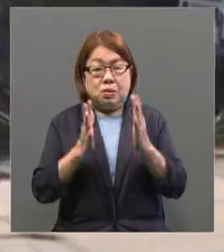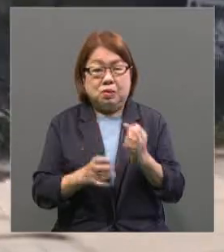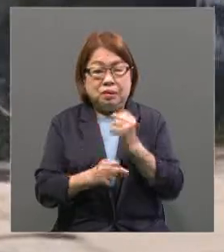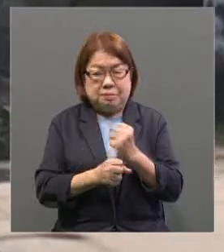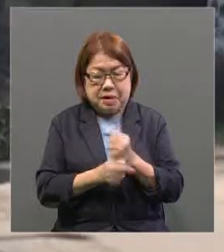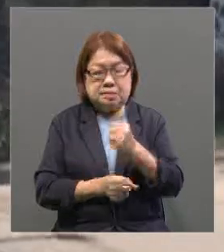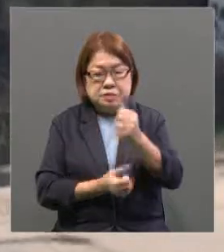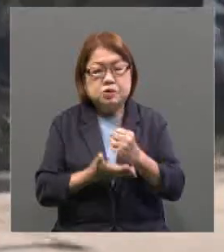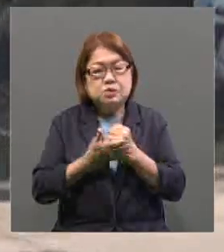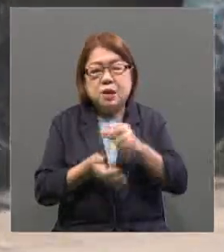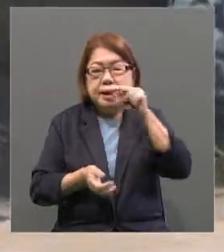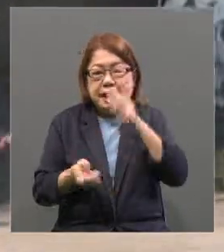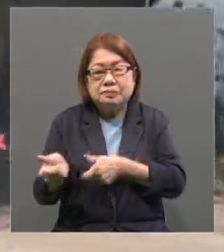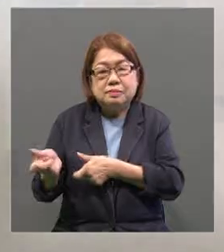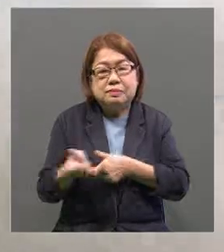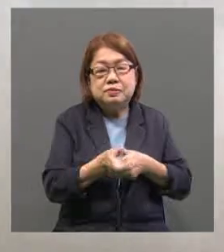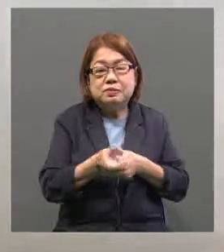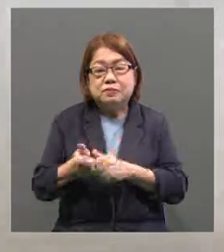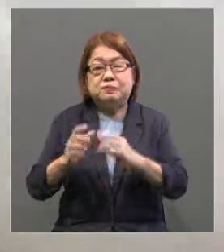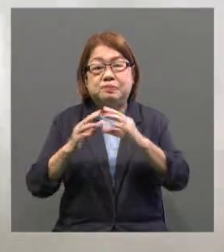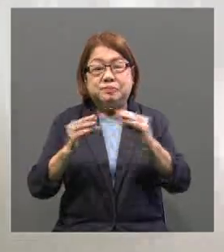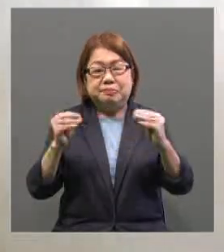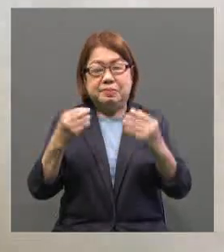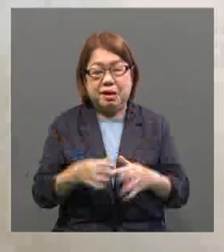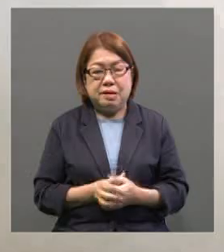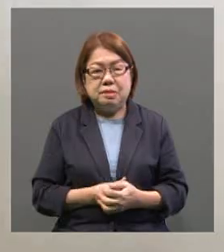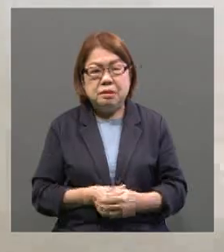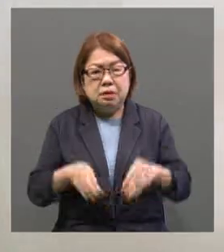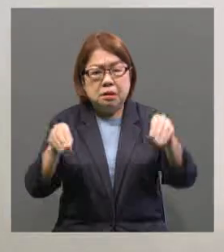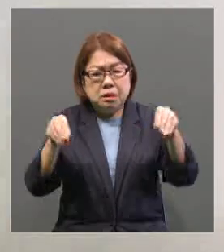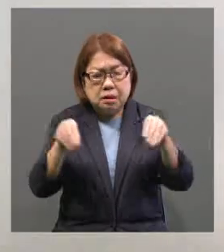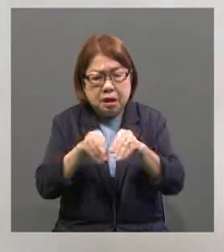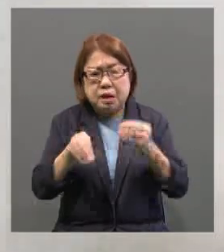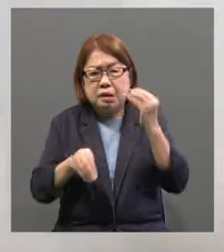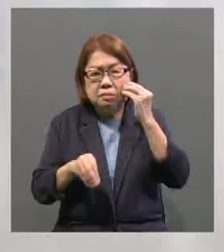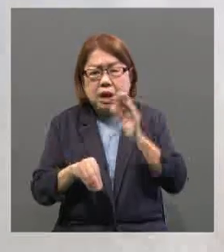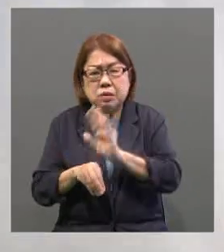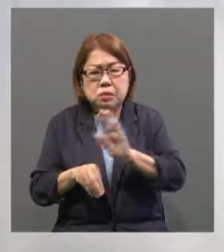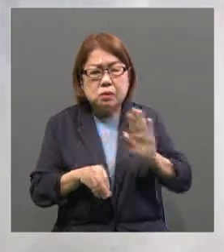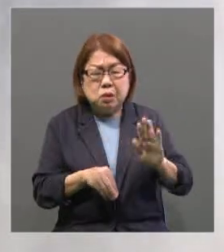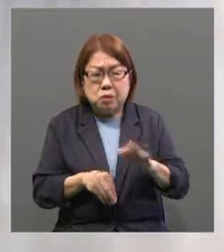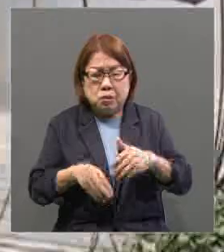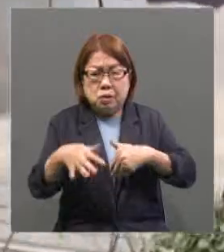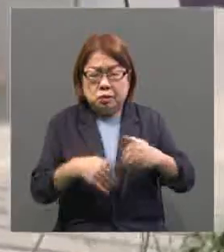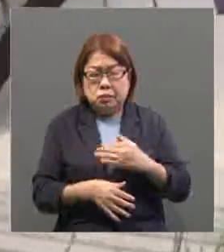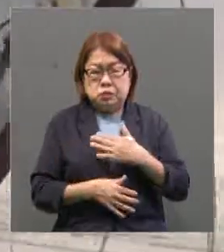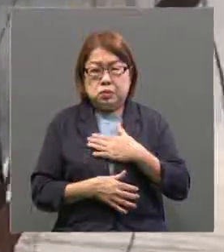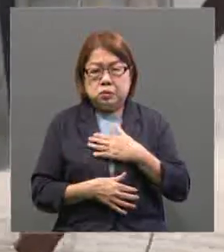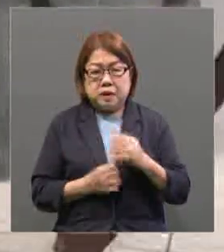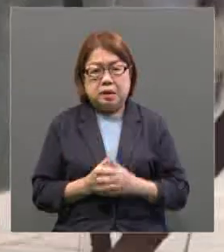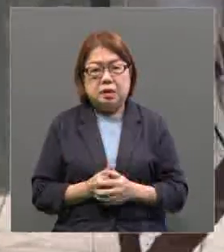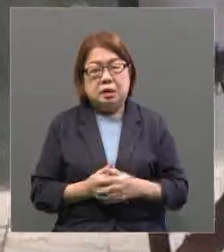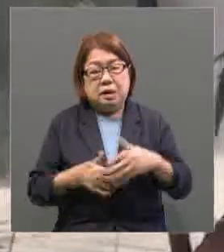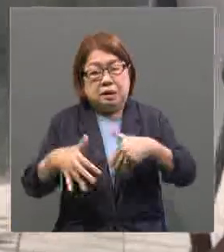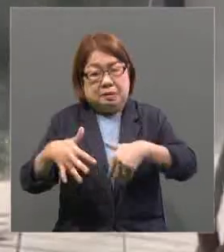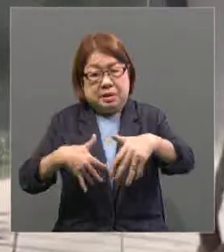าไปควบคุมเพลิงเอาไว้ได้แต่ว่าอย่างที่เราเห็นนะคะว่ามันอยู่ใกล้บ้านเรือนมากเพราะฉะนั้นคนแถวนั้นก็ตกอกตกใจชาวบ้